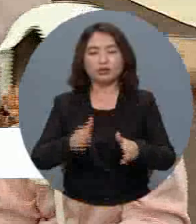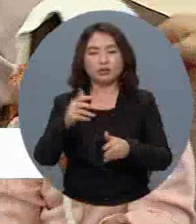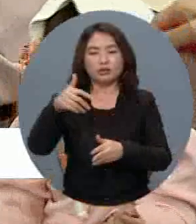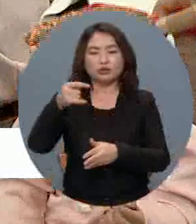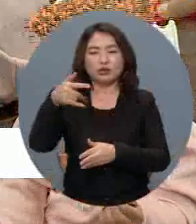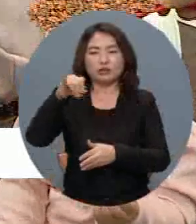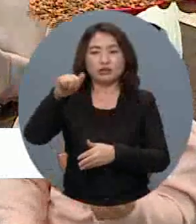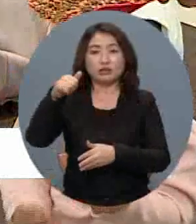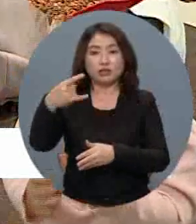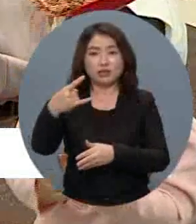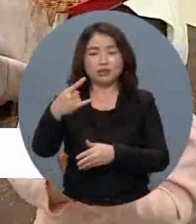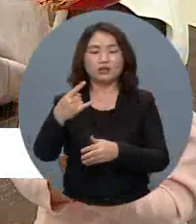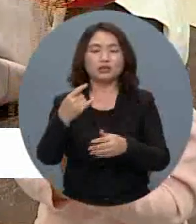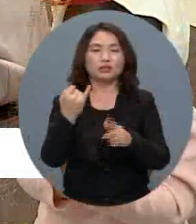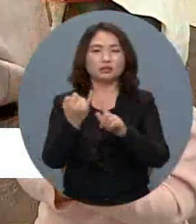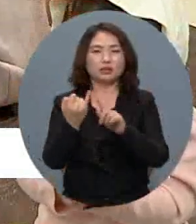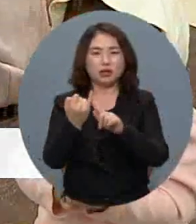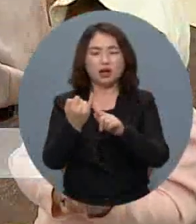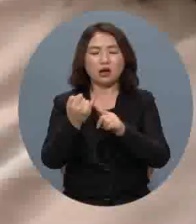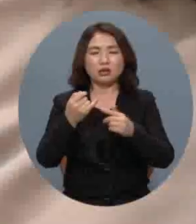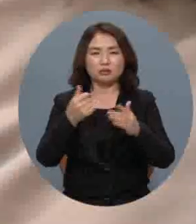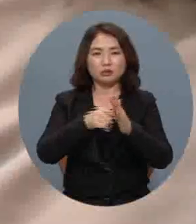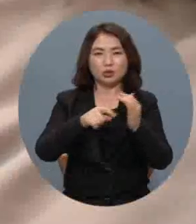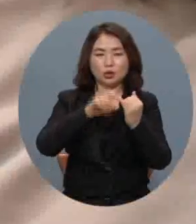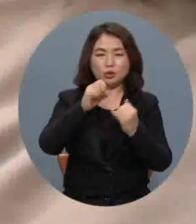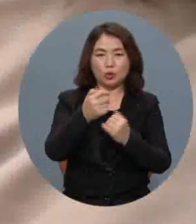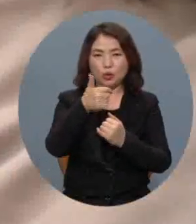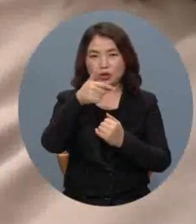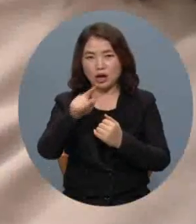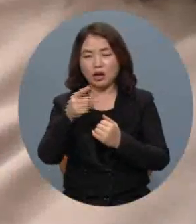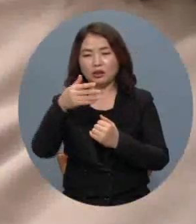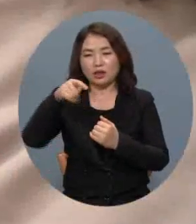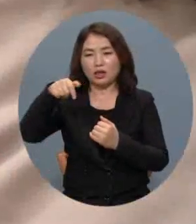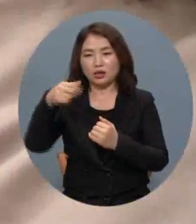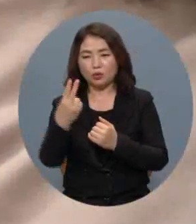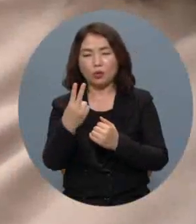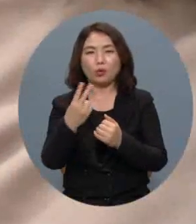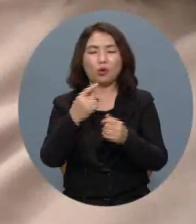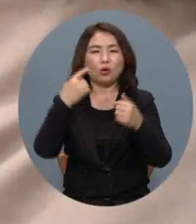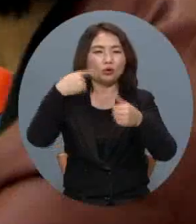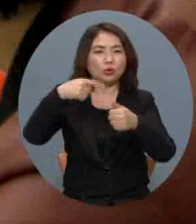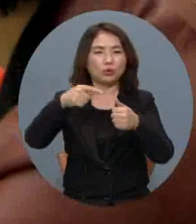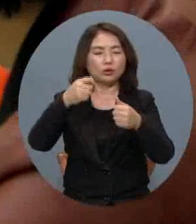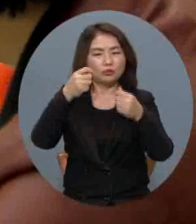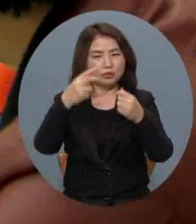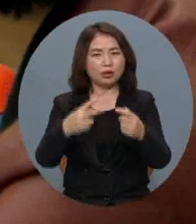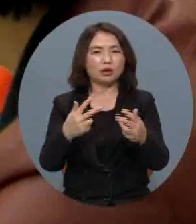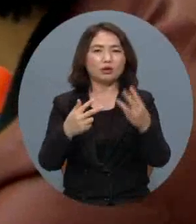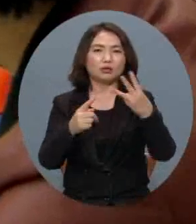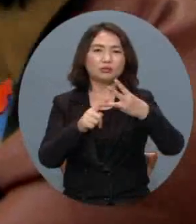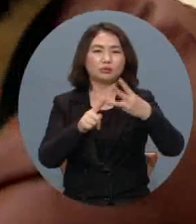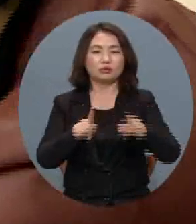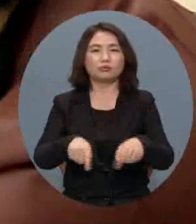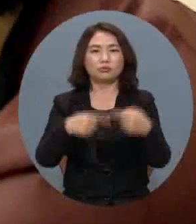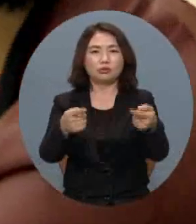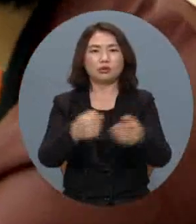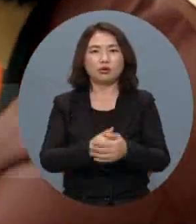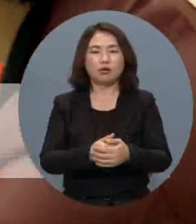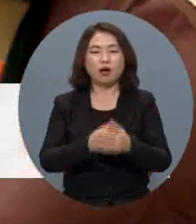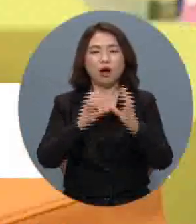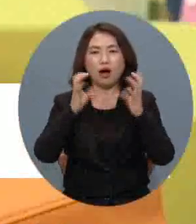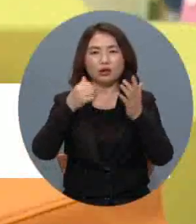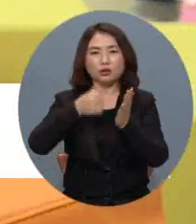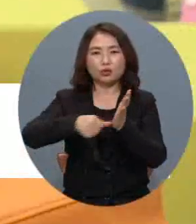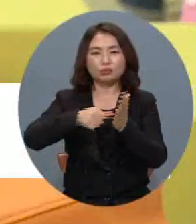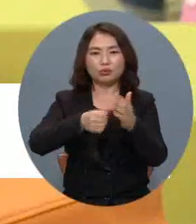놀이교실 외에도 임산부 요가 나 태교 교실 참여 차 매주 서너 차례 이곳을 찾습니다 악의 0